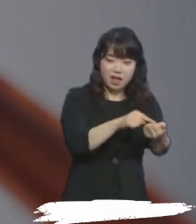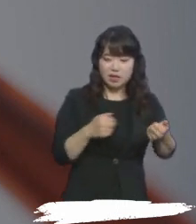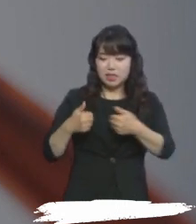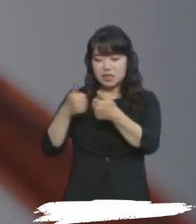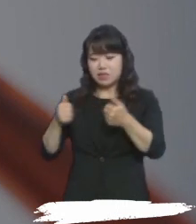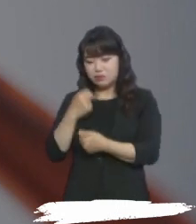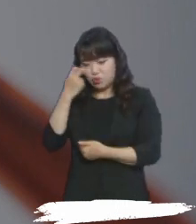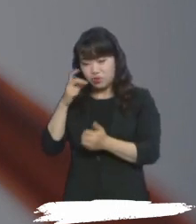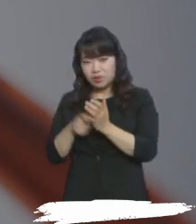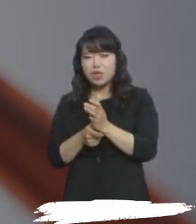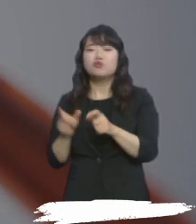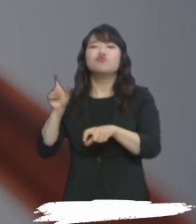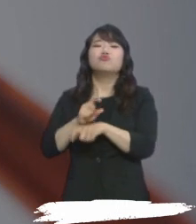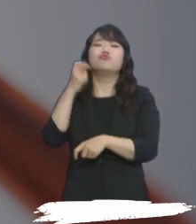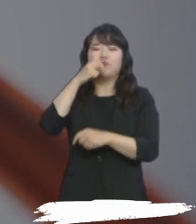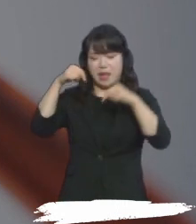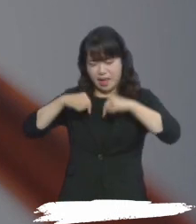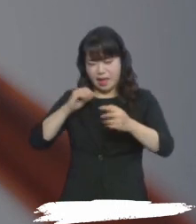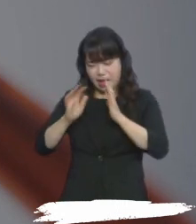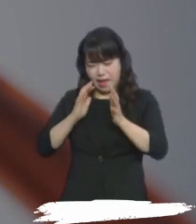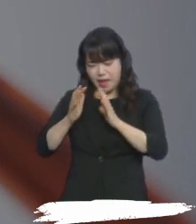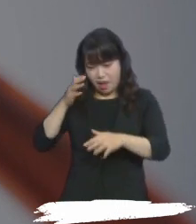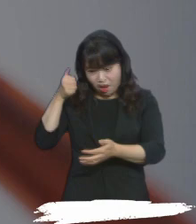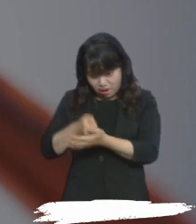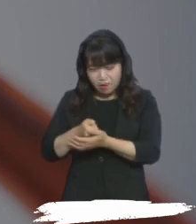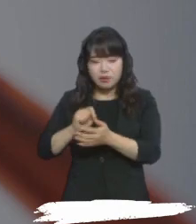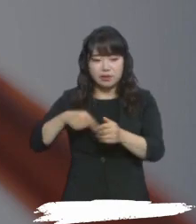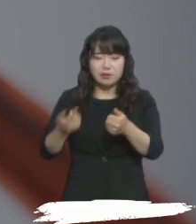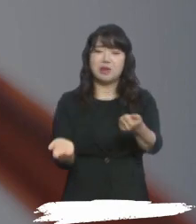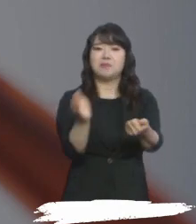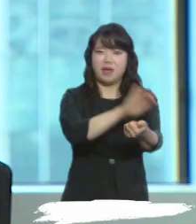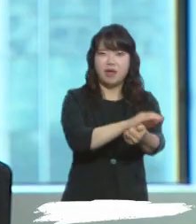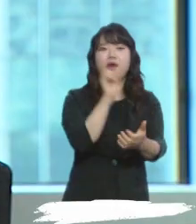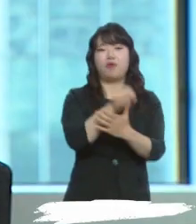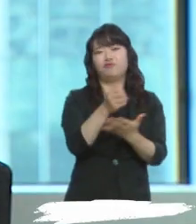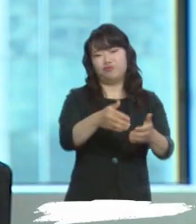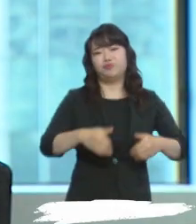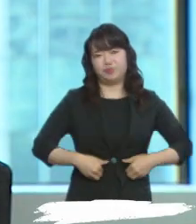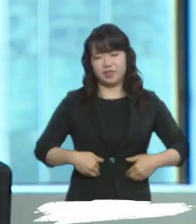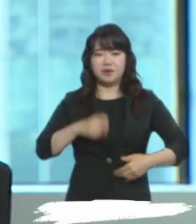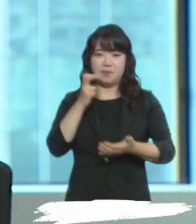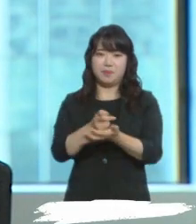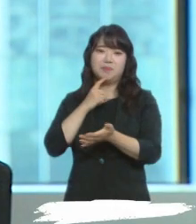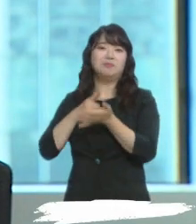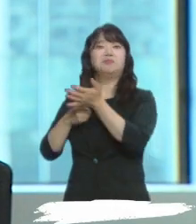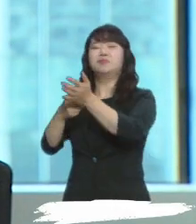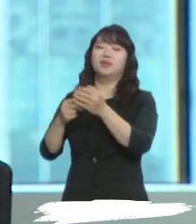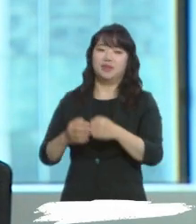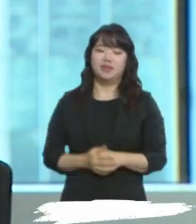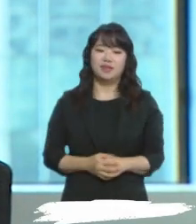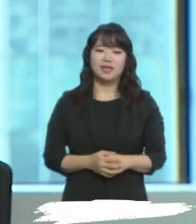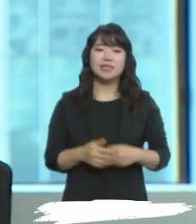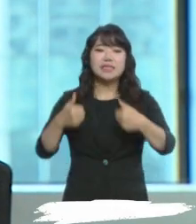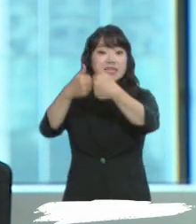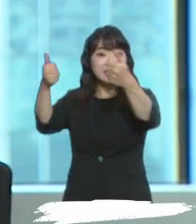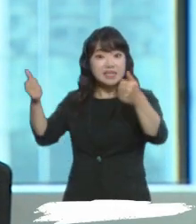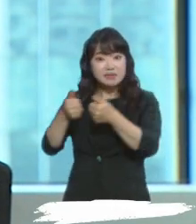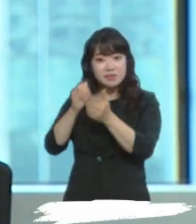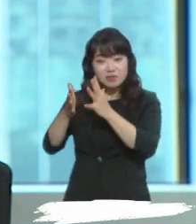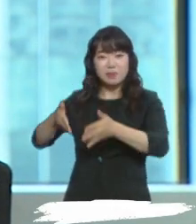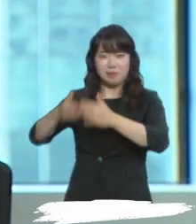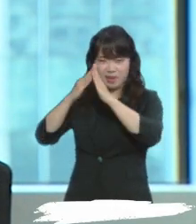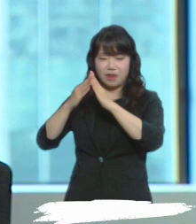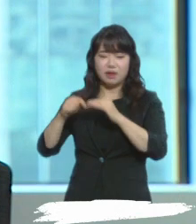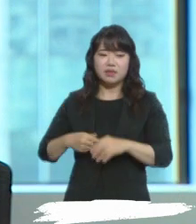심의위원회의 심의를 추가해 보다 신중한 결정을 내리게 했습니다. 이장 심의를 하는 기구를 통해서 이장의